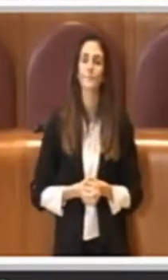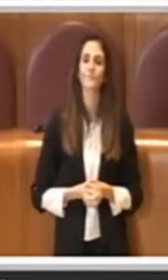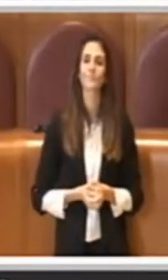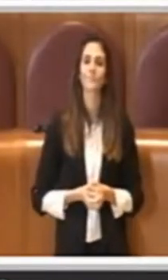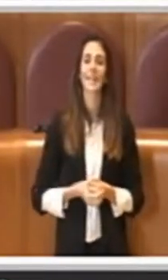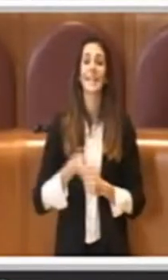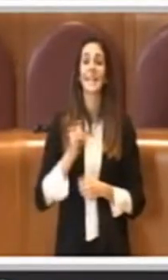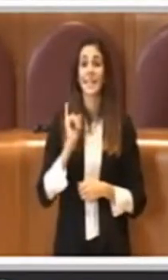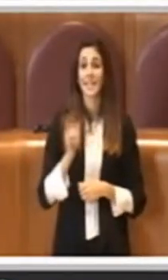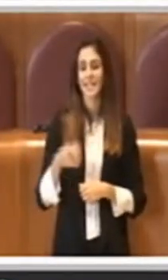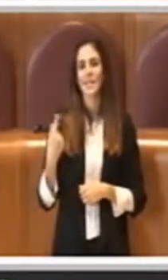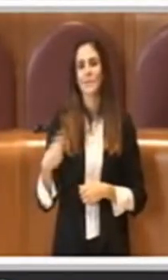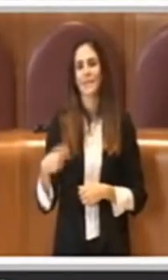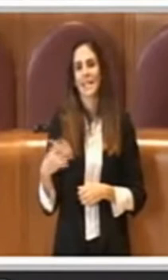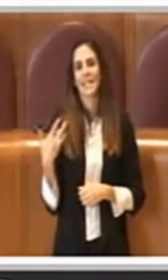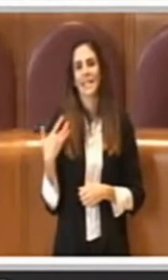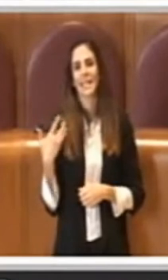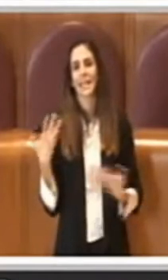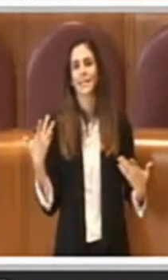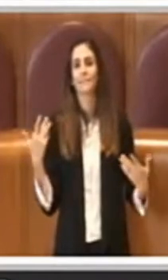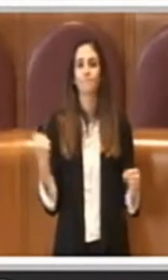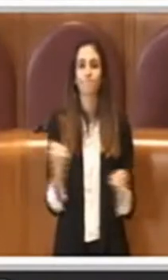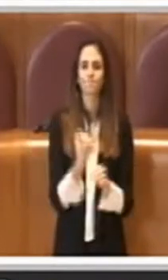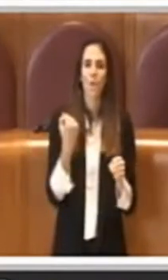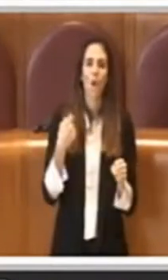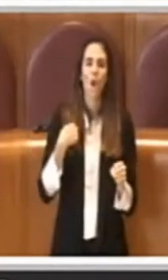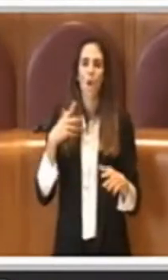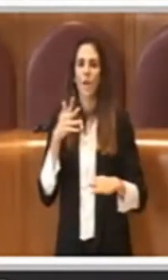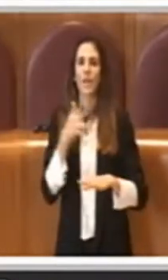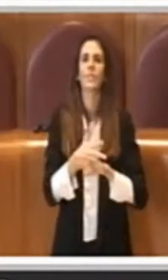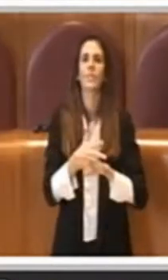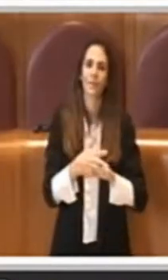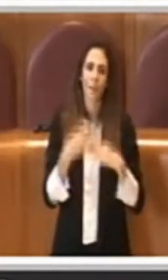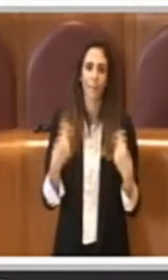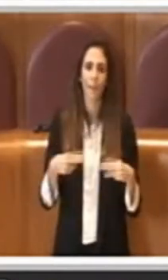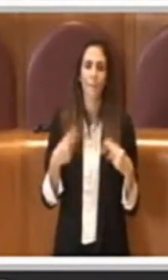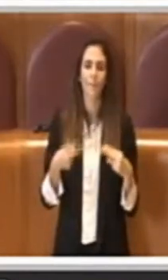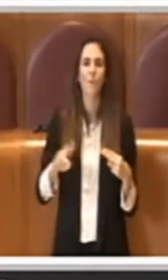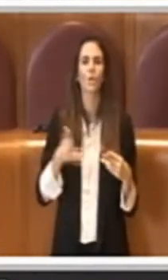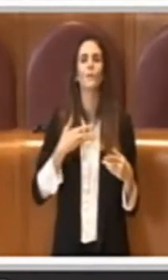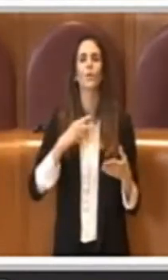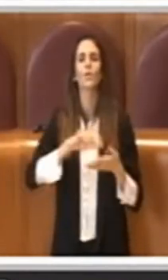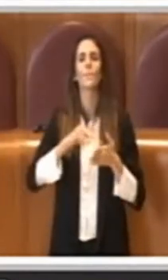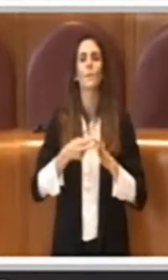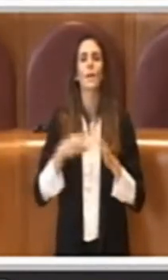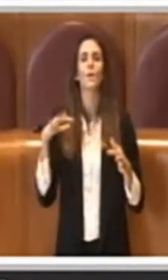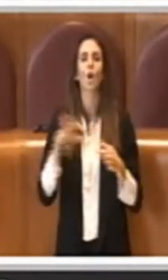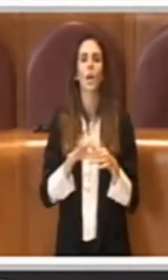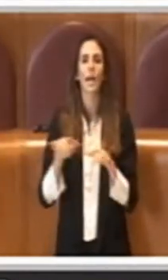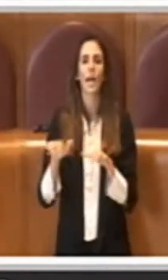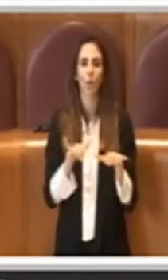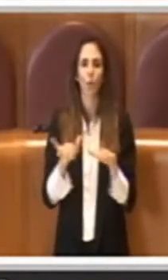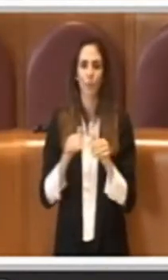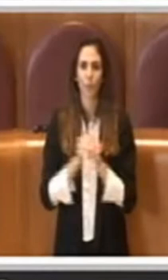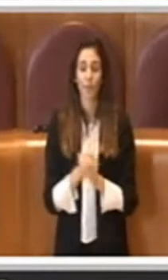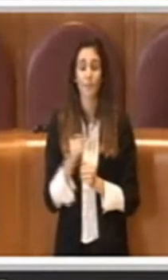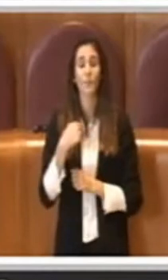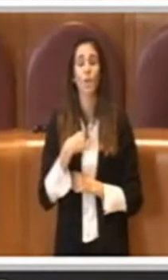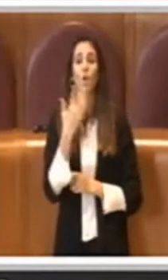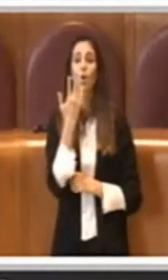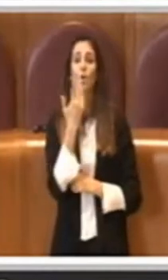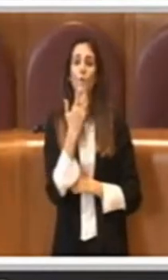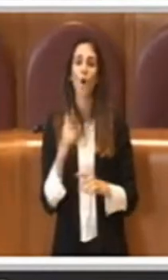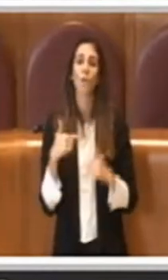Sì, Presidente, grazie. Purtroppo non riuscivo a intervenire per via del tablet. Allora dobbiamo consegnare il voto